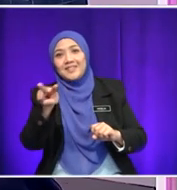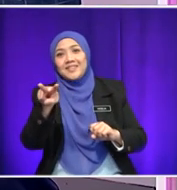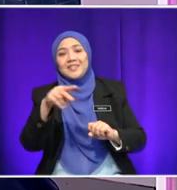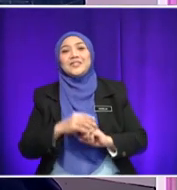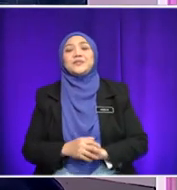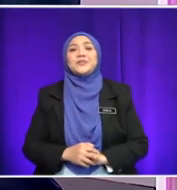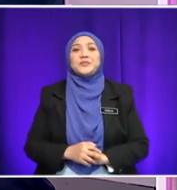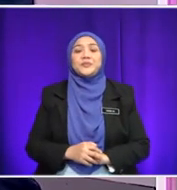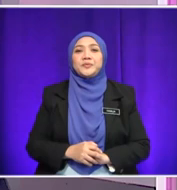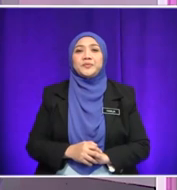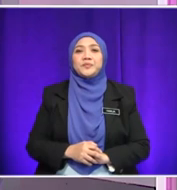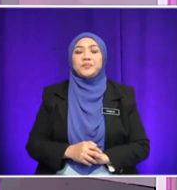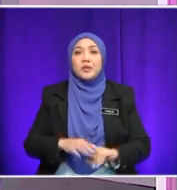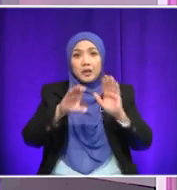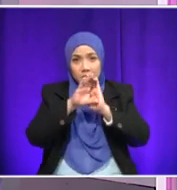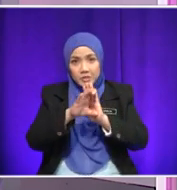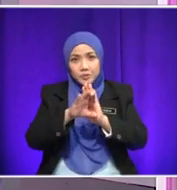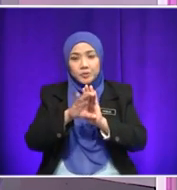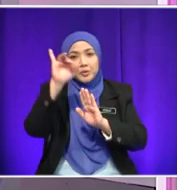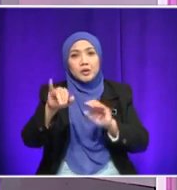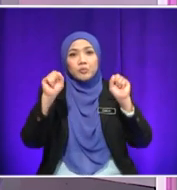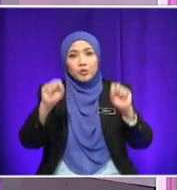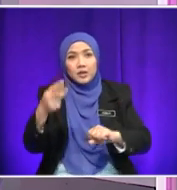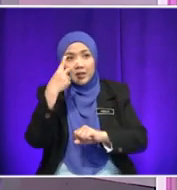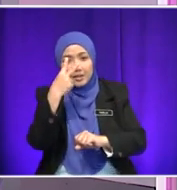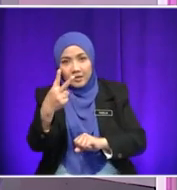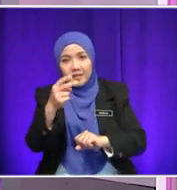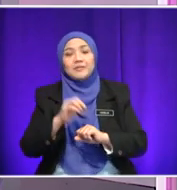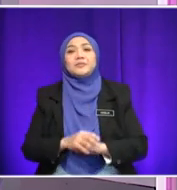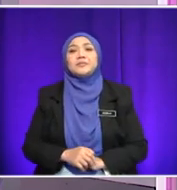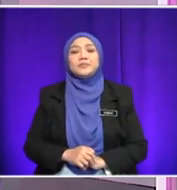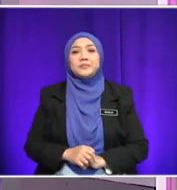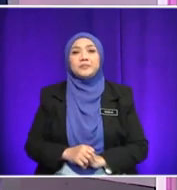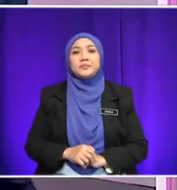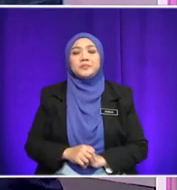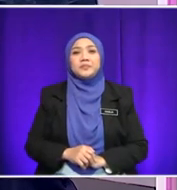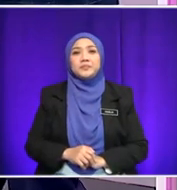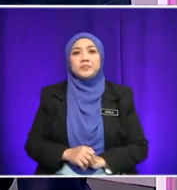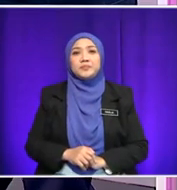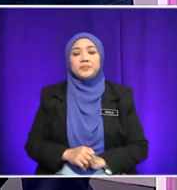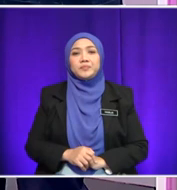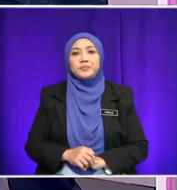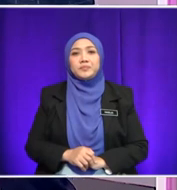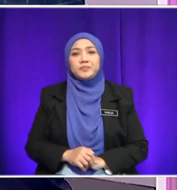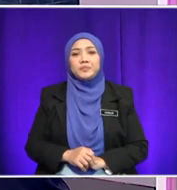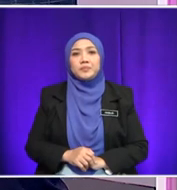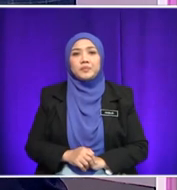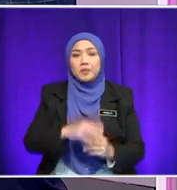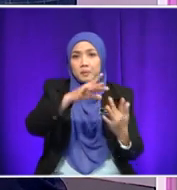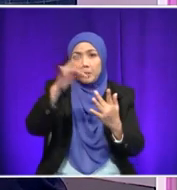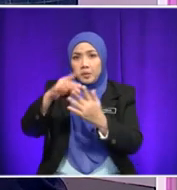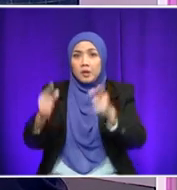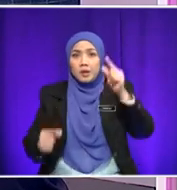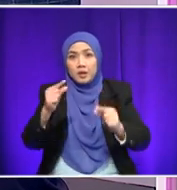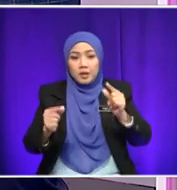pada ruang tamu Oke ini contoh daerah yang paling jelas oke seterusnya memilih gaya bentuk